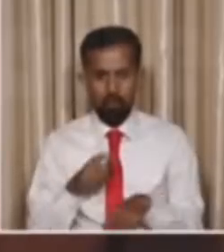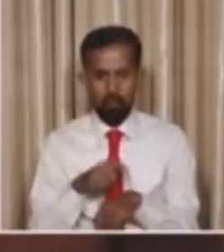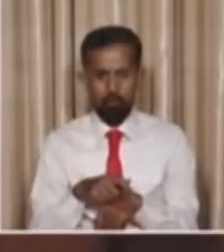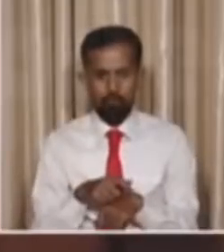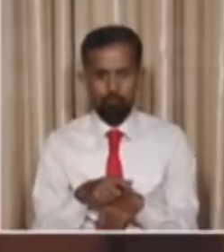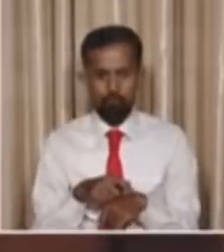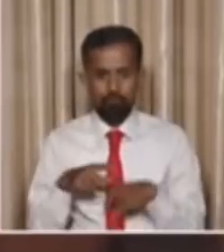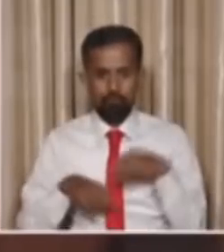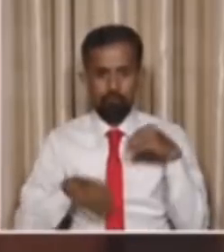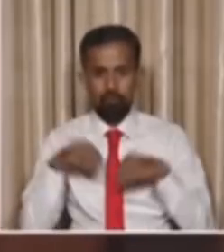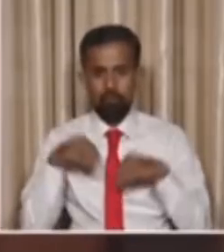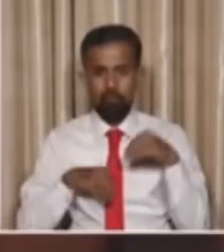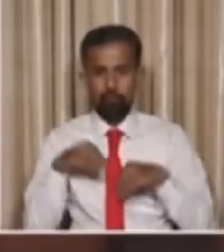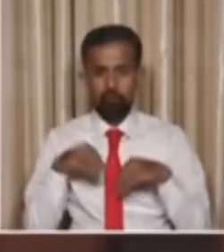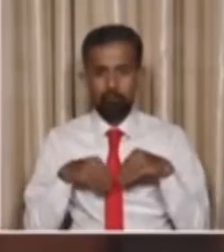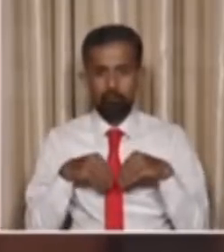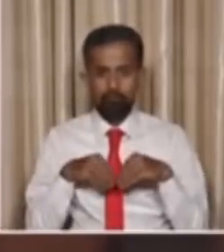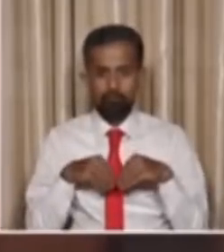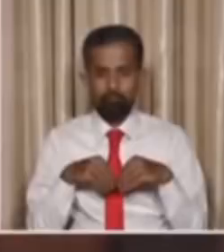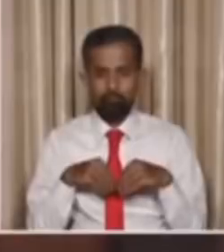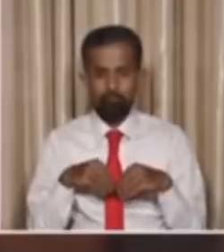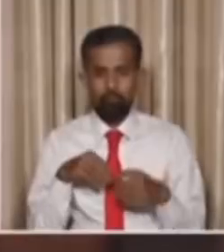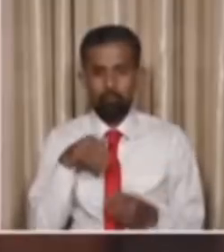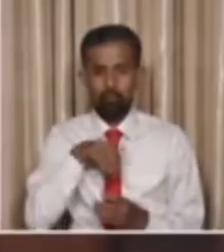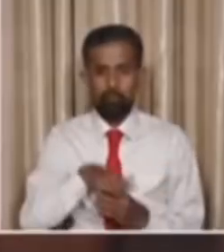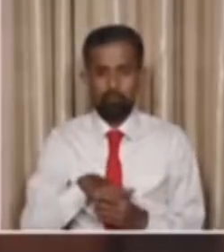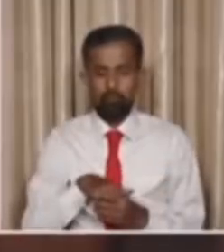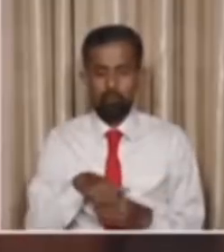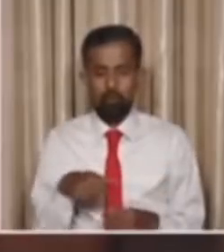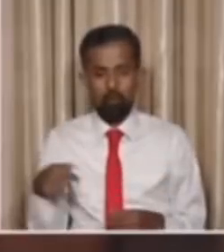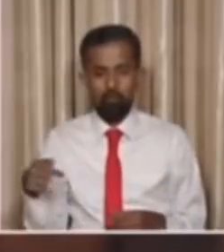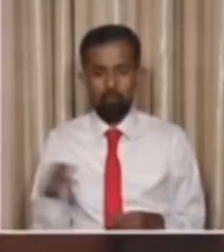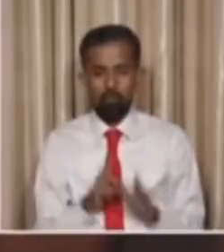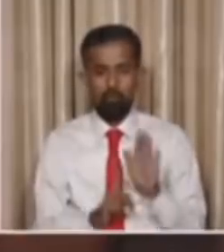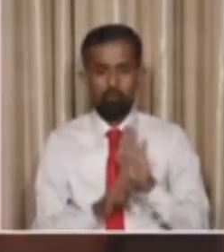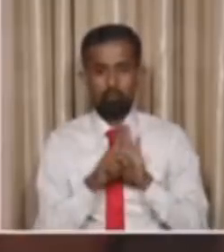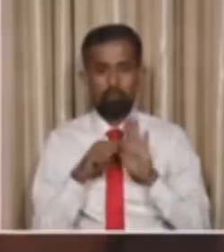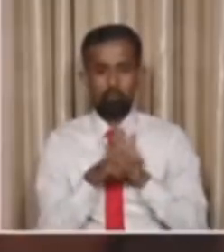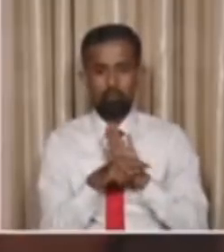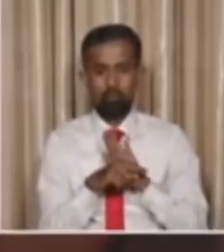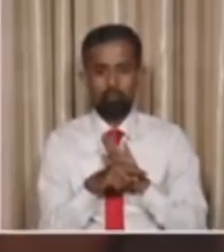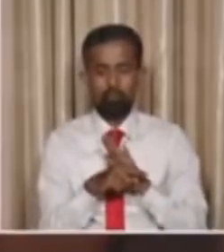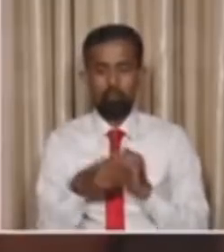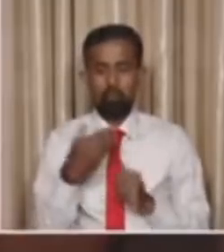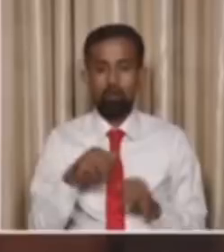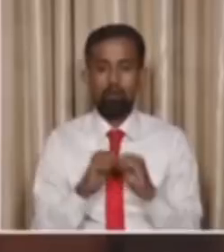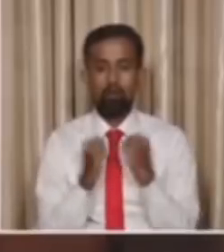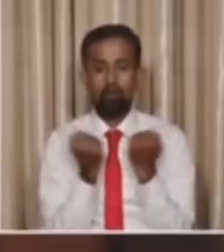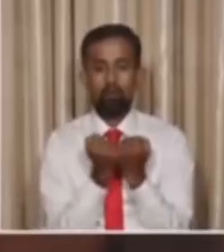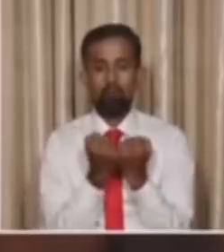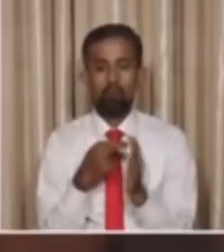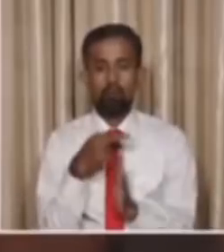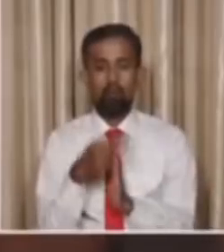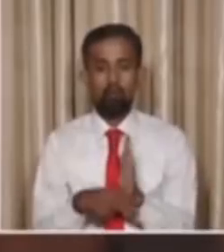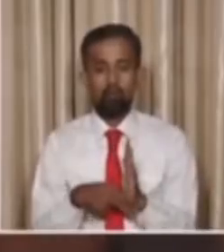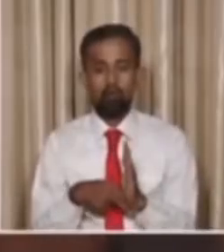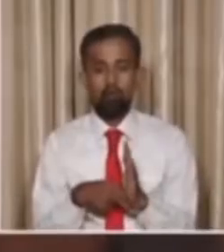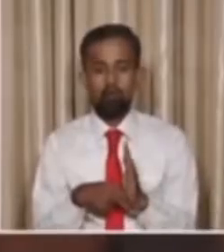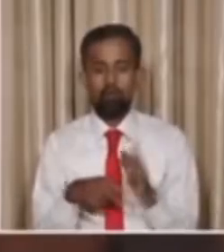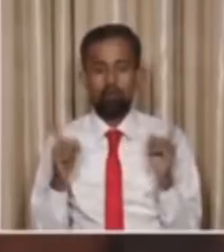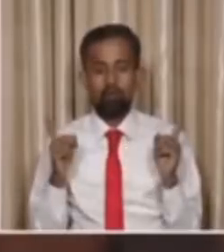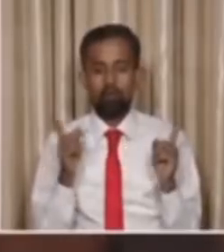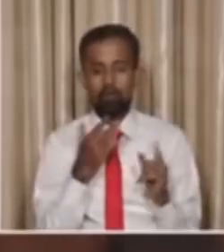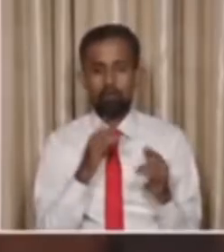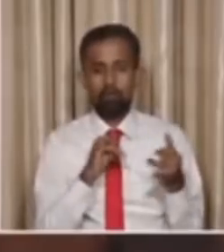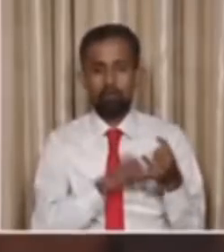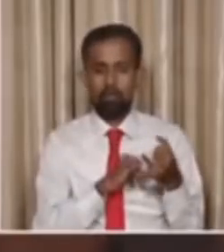ඇත්තටම ඒ ඡන්ද ඡන්ද තුලින් අද වෙනතුරු උතුරු නැගෙනහිර ක්‍රිකට් ක්ලබ් කීයක් ලංකාවේ නැෂනල් ලෙවල් එකේ සෙල්ලම් කරන්න පුළුවන් තරම්